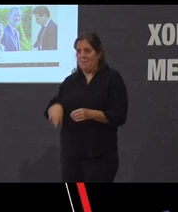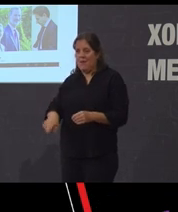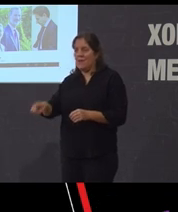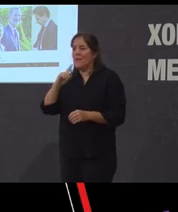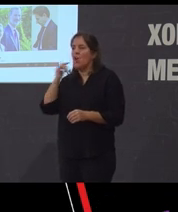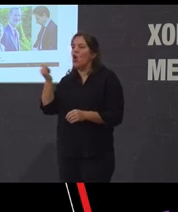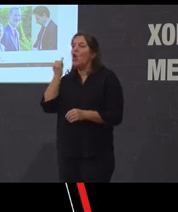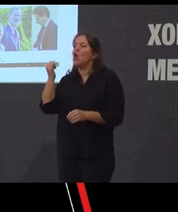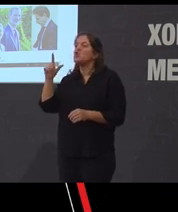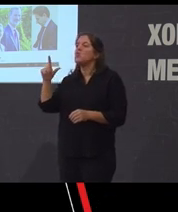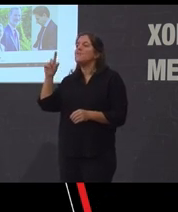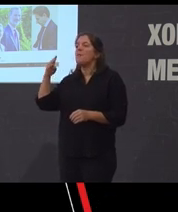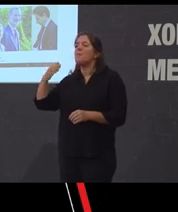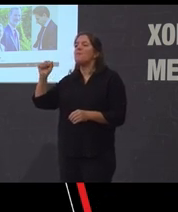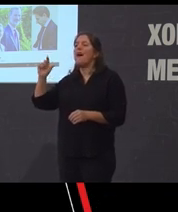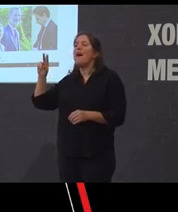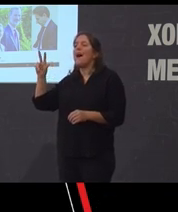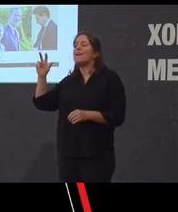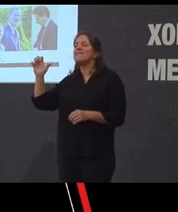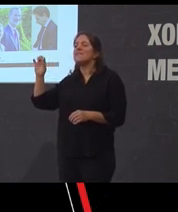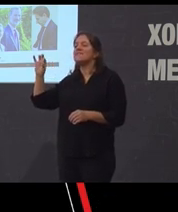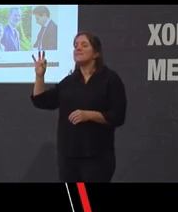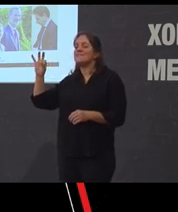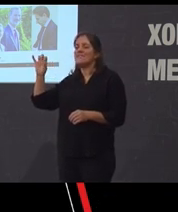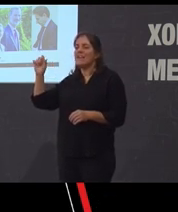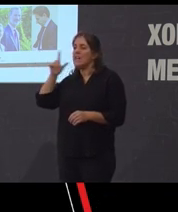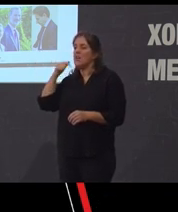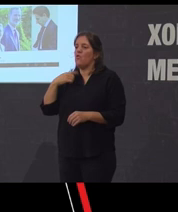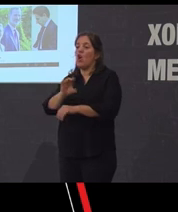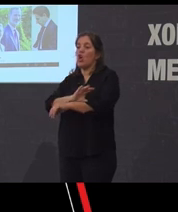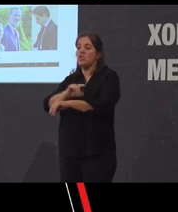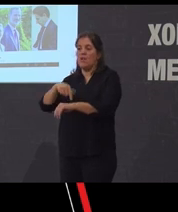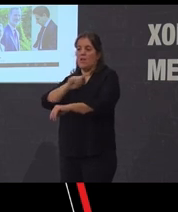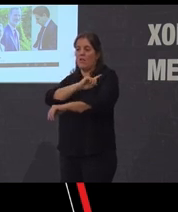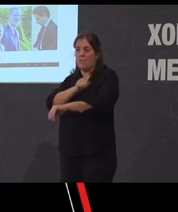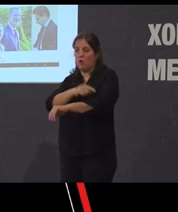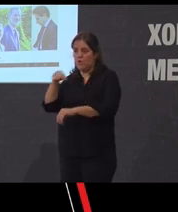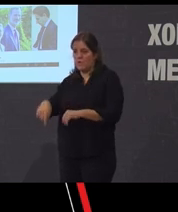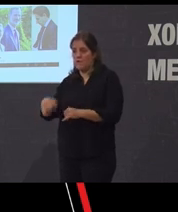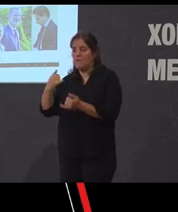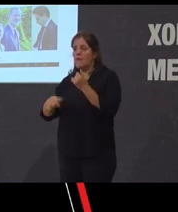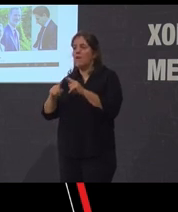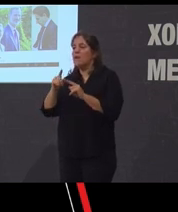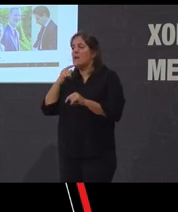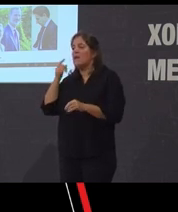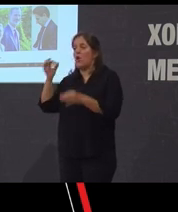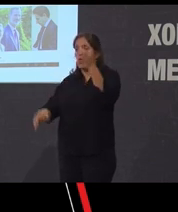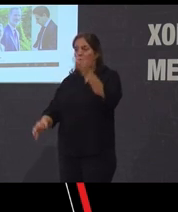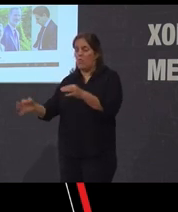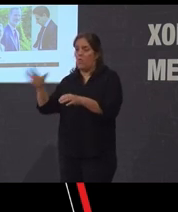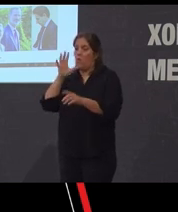Ballester, Pepote, que foi conselleiro de deportes e acabou no banquillo polo caso